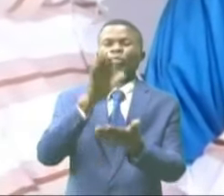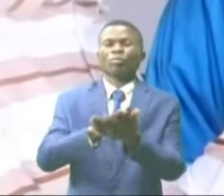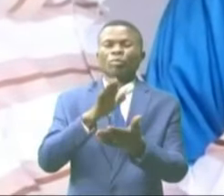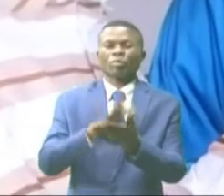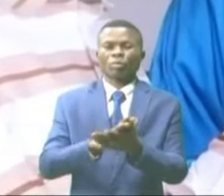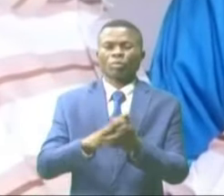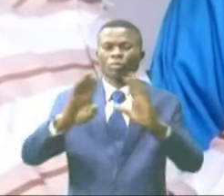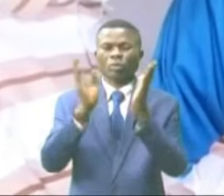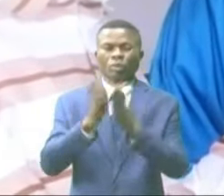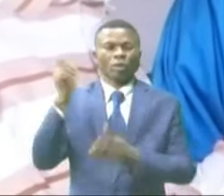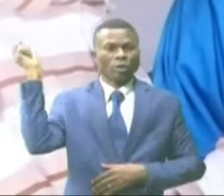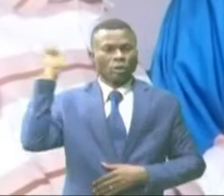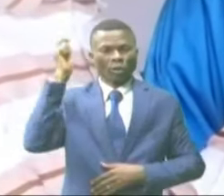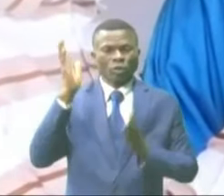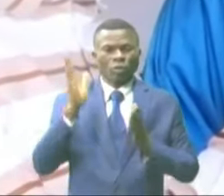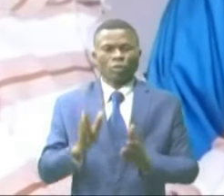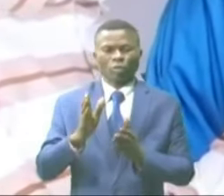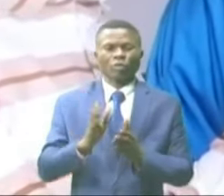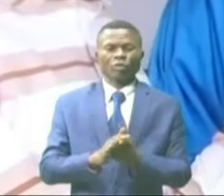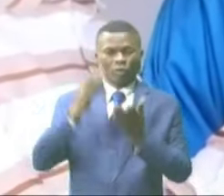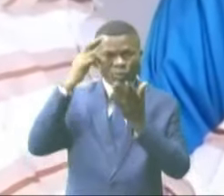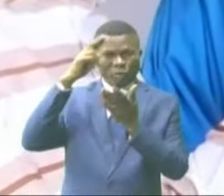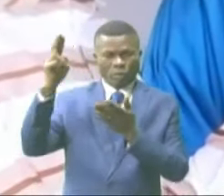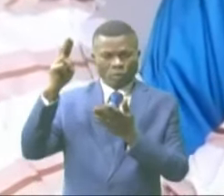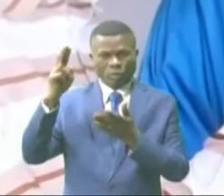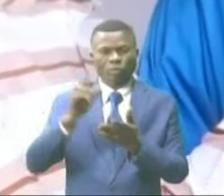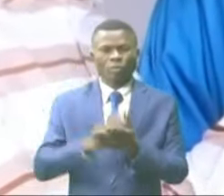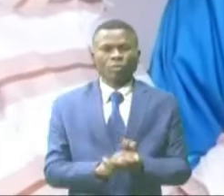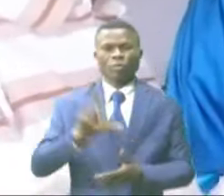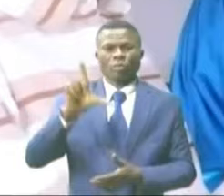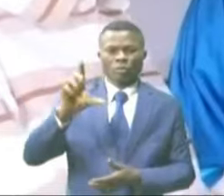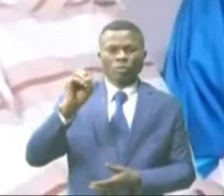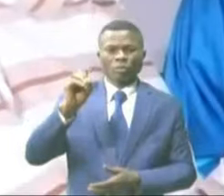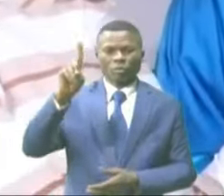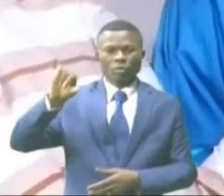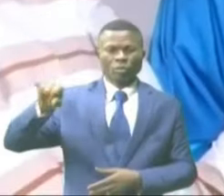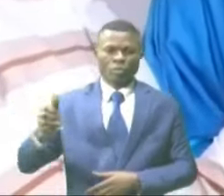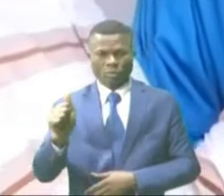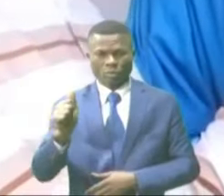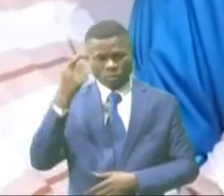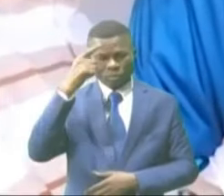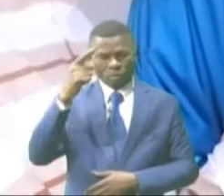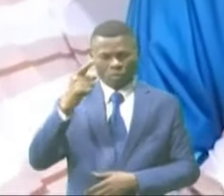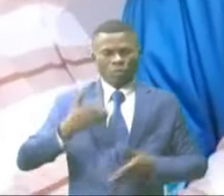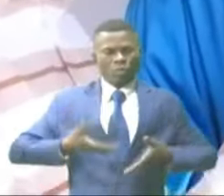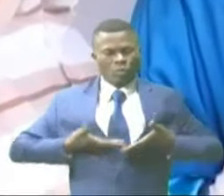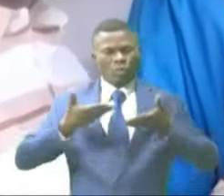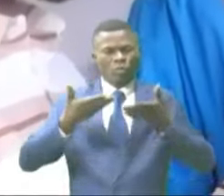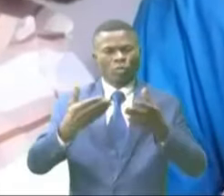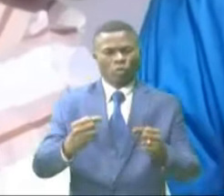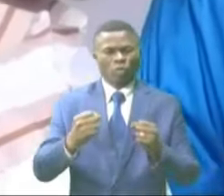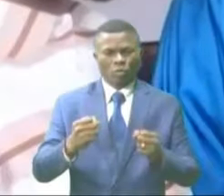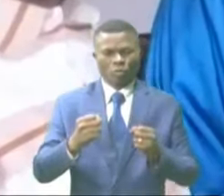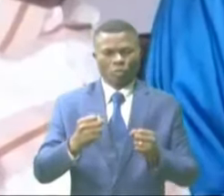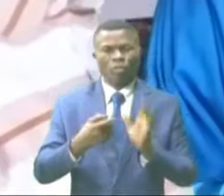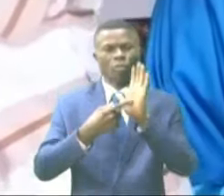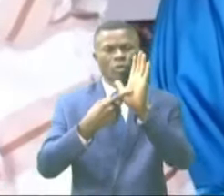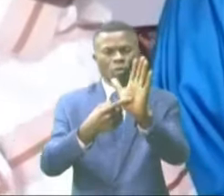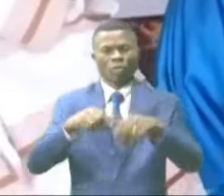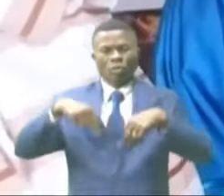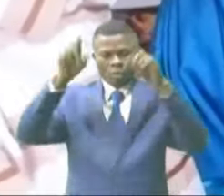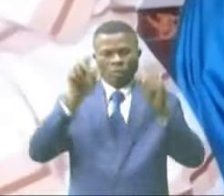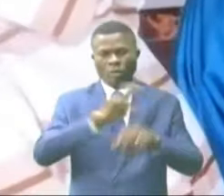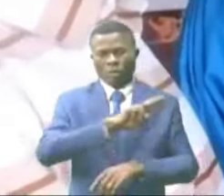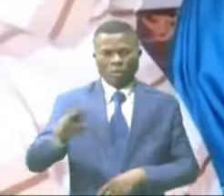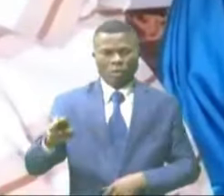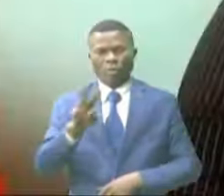corps académiques et scientifiques de l'ISTEM Lodja pour leur abnégation affichée tout au long de cette